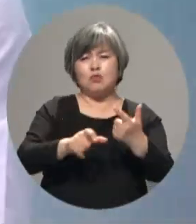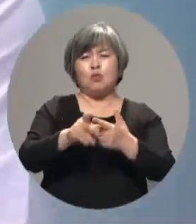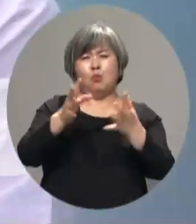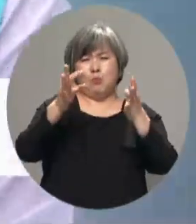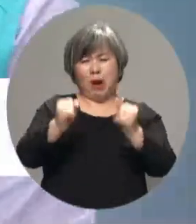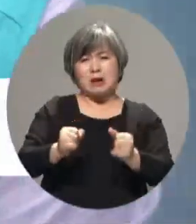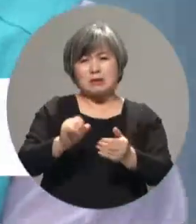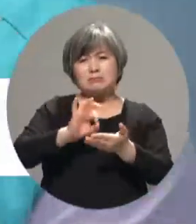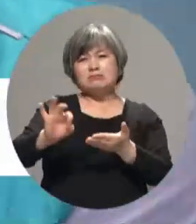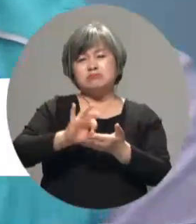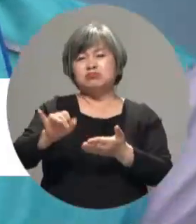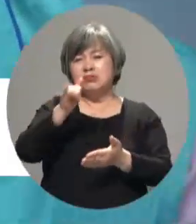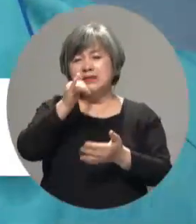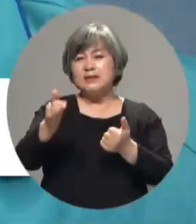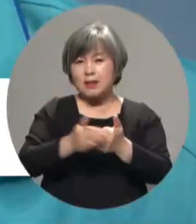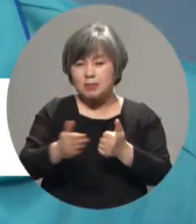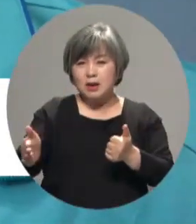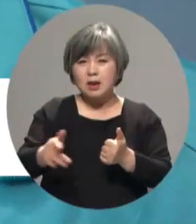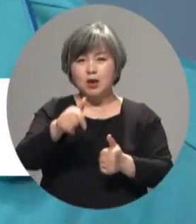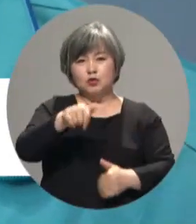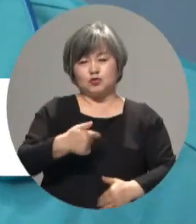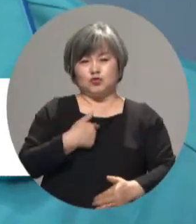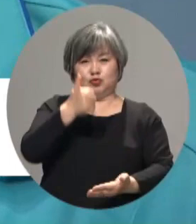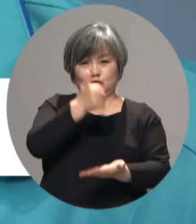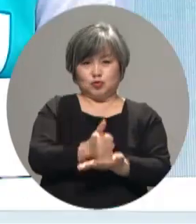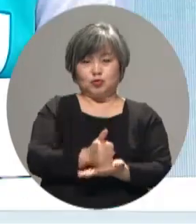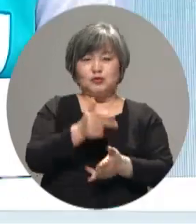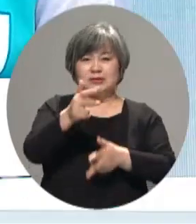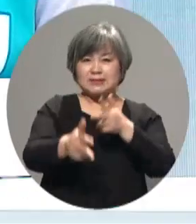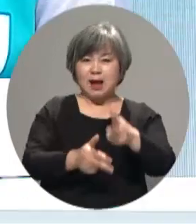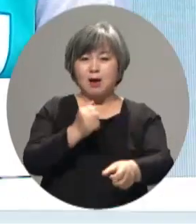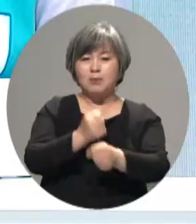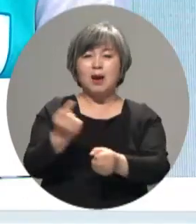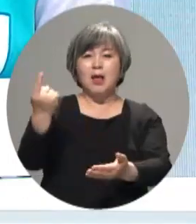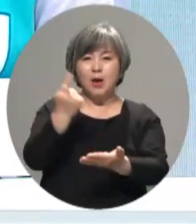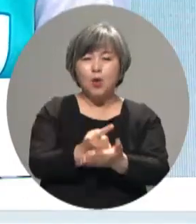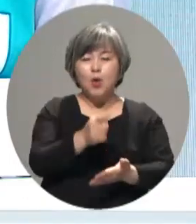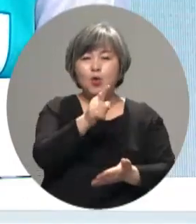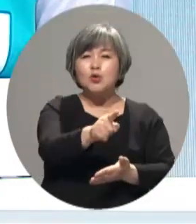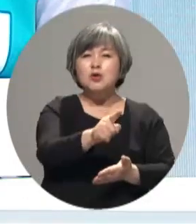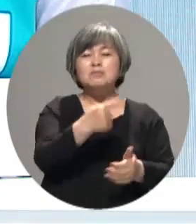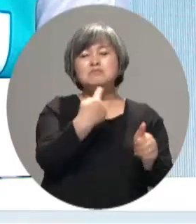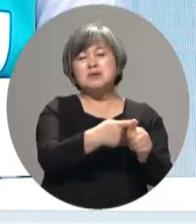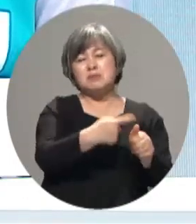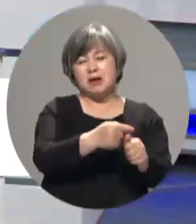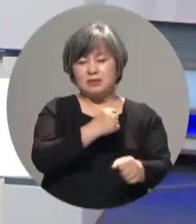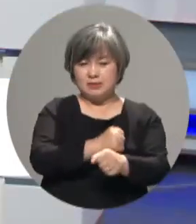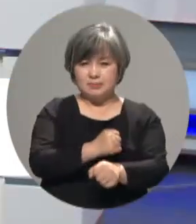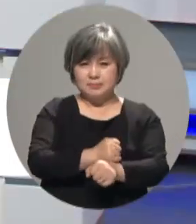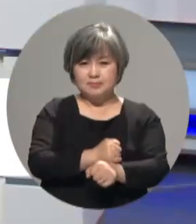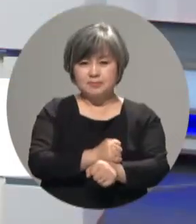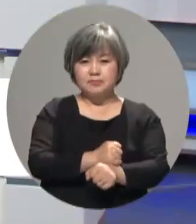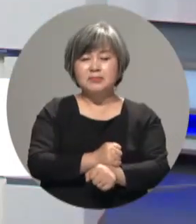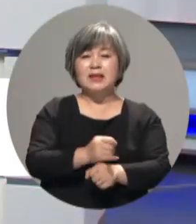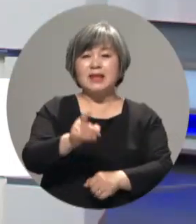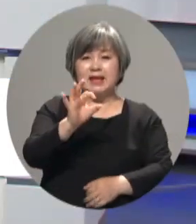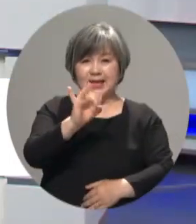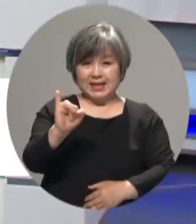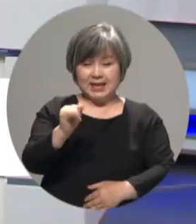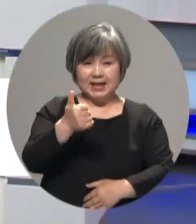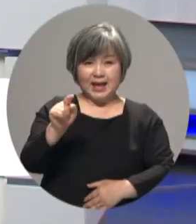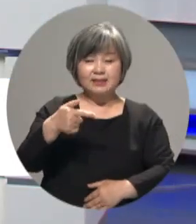많은 지방비가 들어가게 됐다며 군수로서 이 사업을 추진한 전춘성 후보를 비판했습니다. 이한기